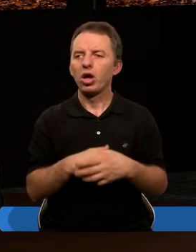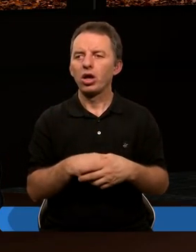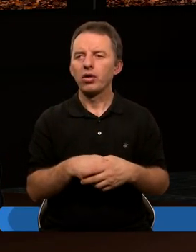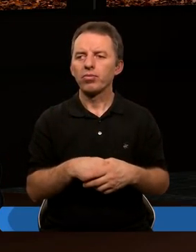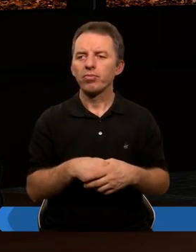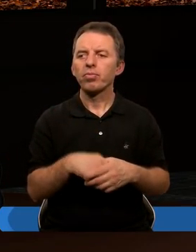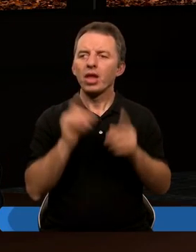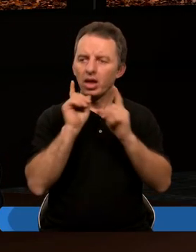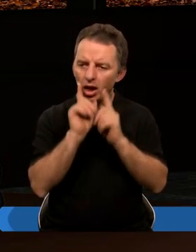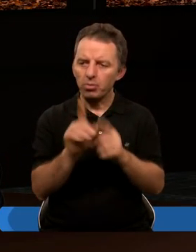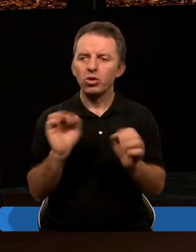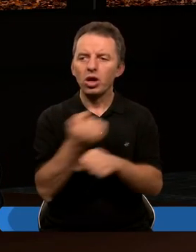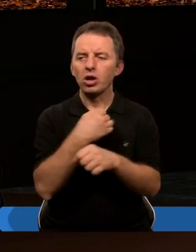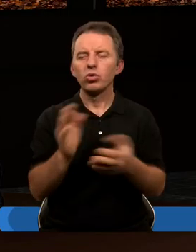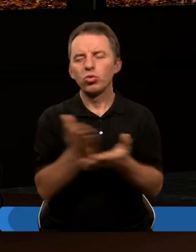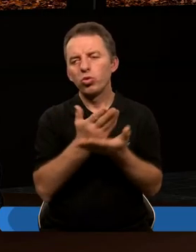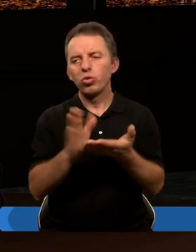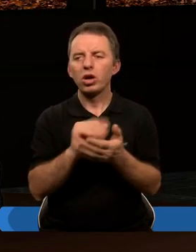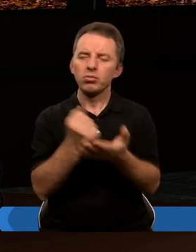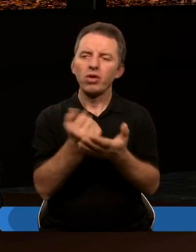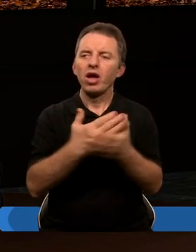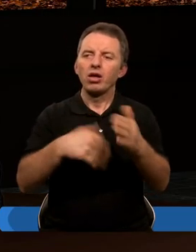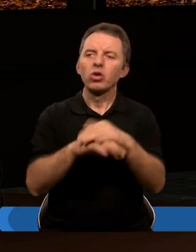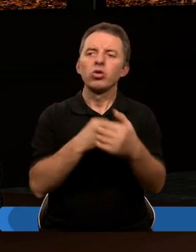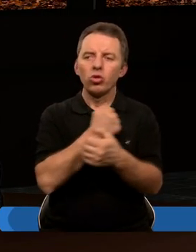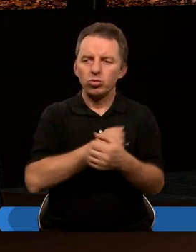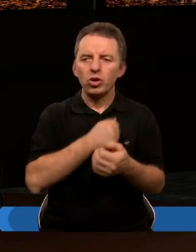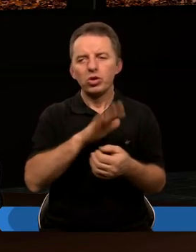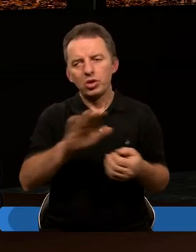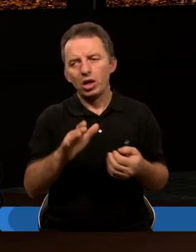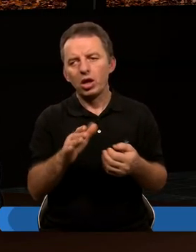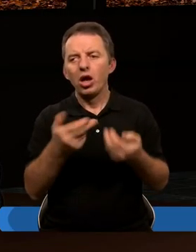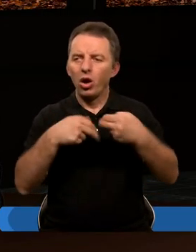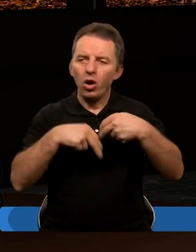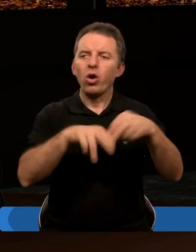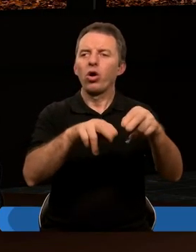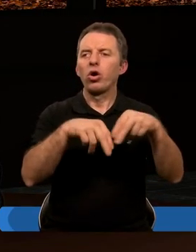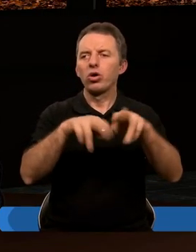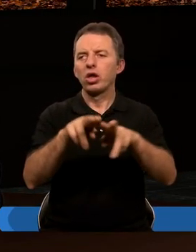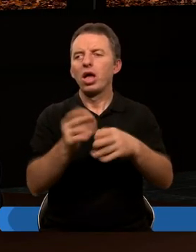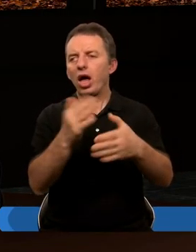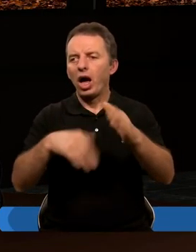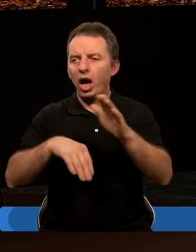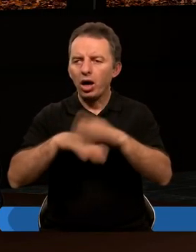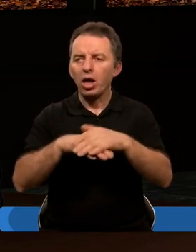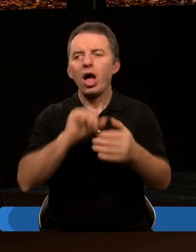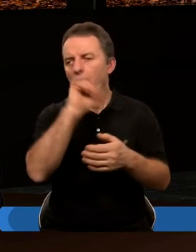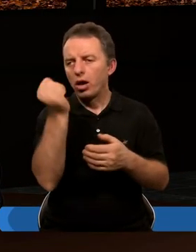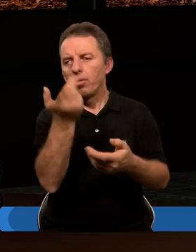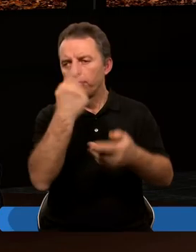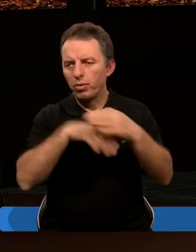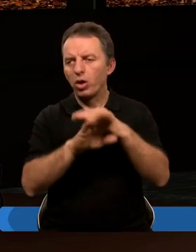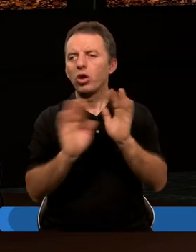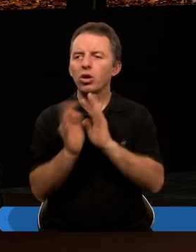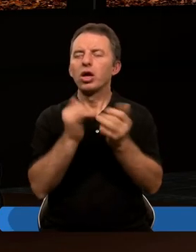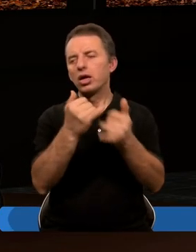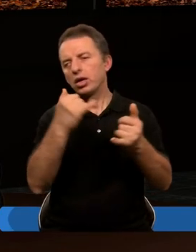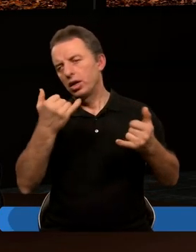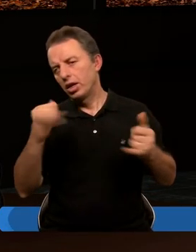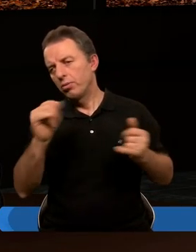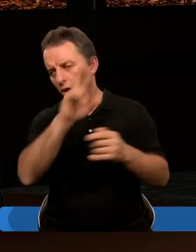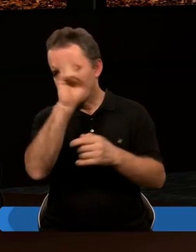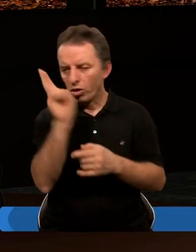i naprawdę niektóre są smutne. Dzieci, które są poddawani adopcji albo w ogóle pod opiekę takim, a